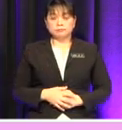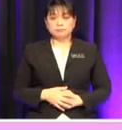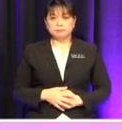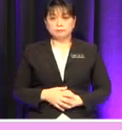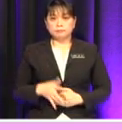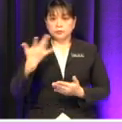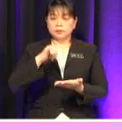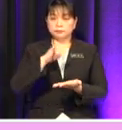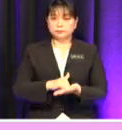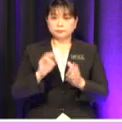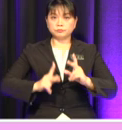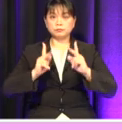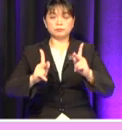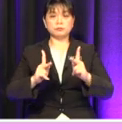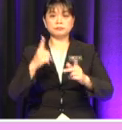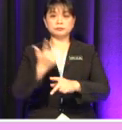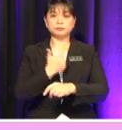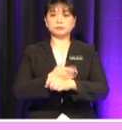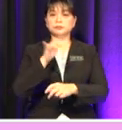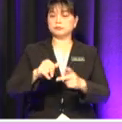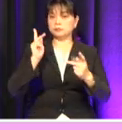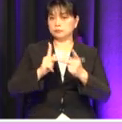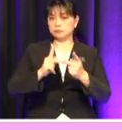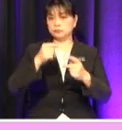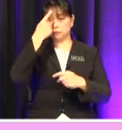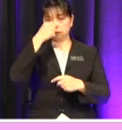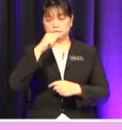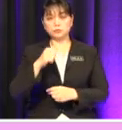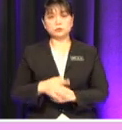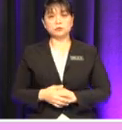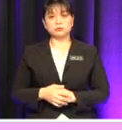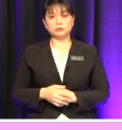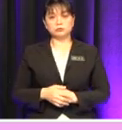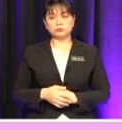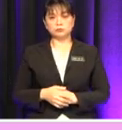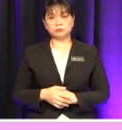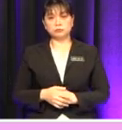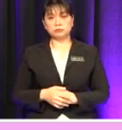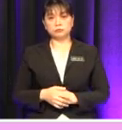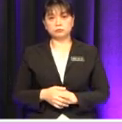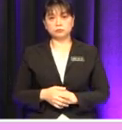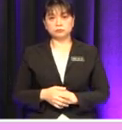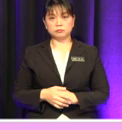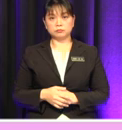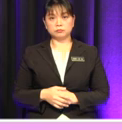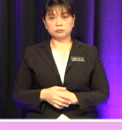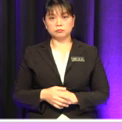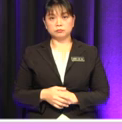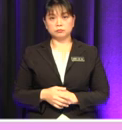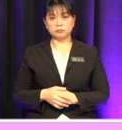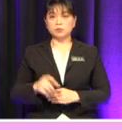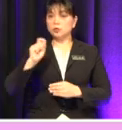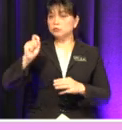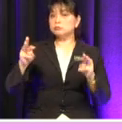seedah latihan yang udah sesuai tadi untuk ketangkasan latihan tulis